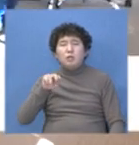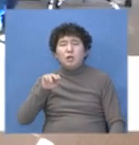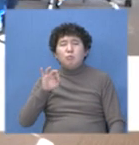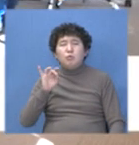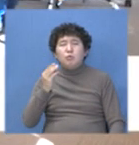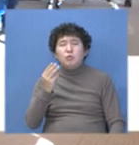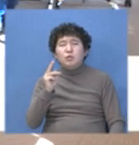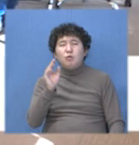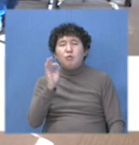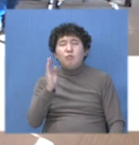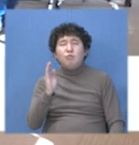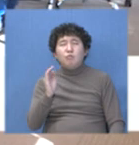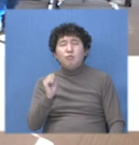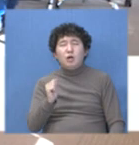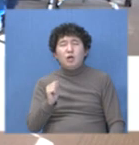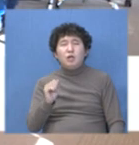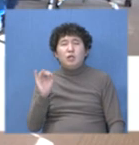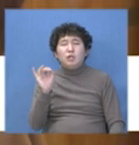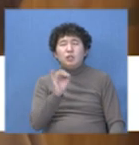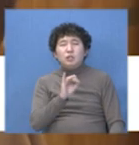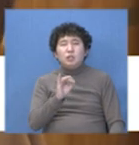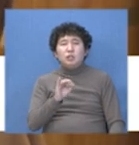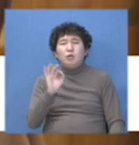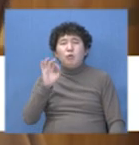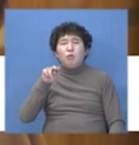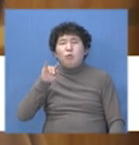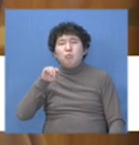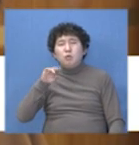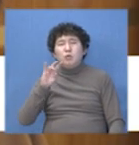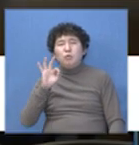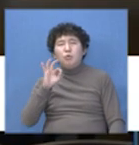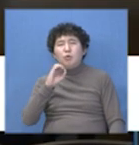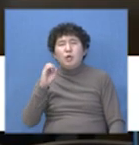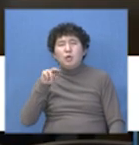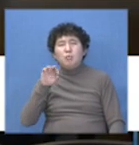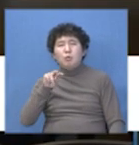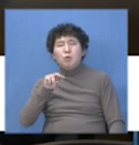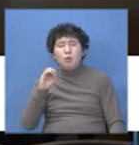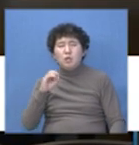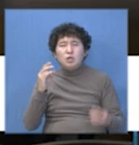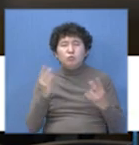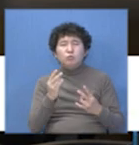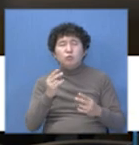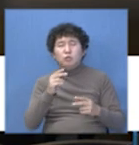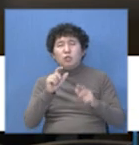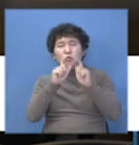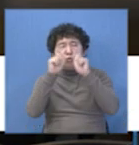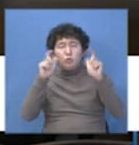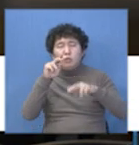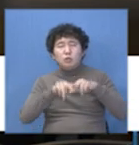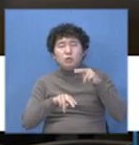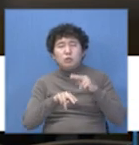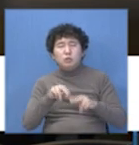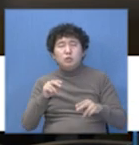Өңірде Таврядағы 300 орындық және Риддердегі 600 орындық мектептің типтік жобалары тиімділігін көрсетті. Білім ордалары заманауи жайлы